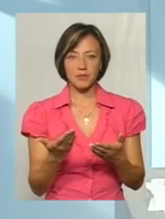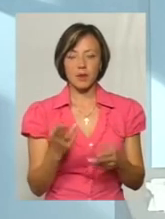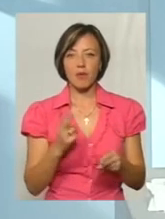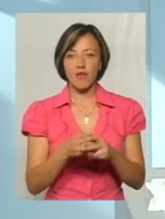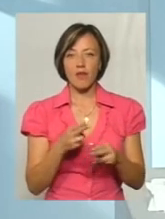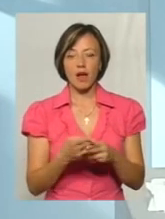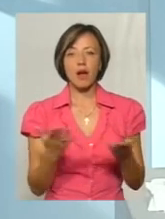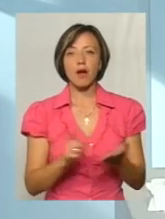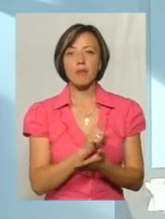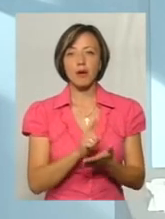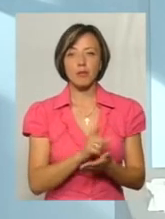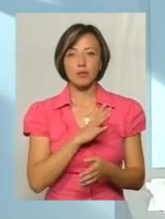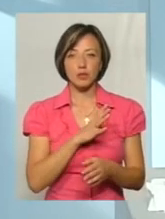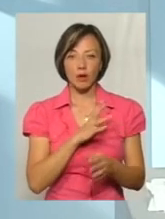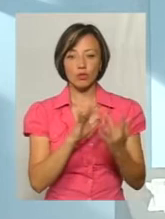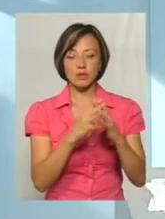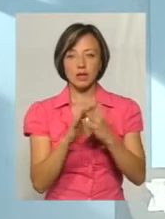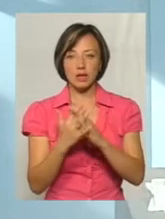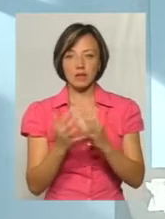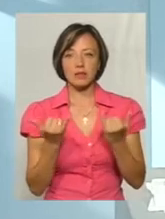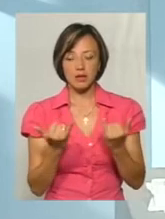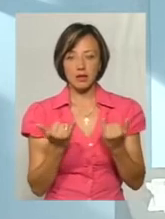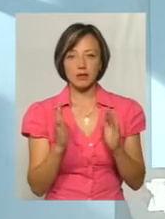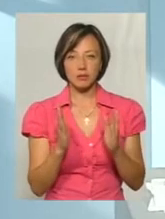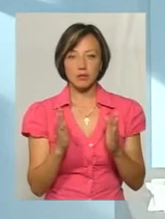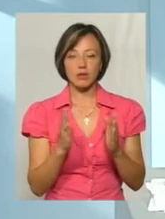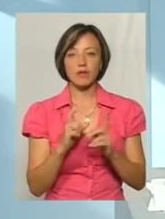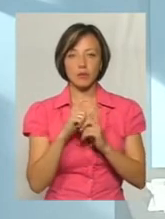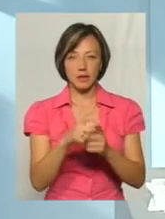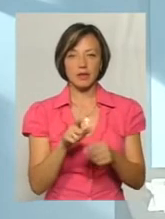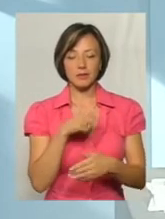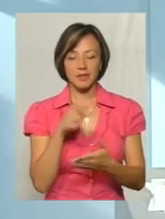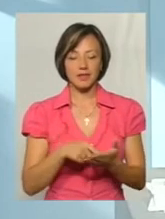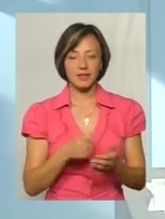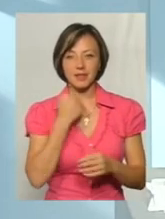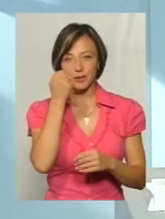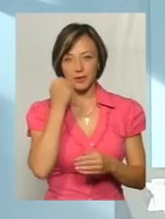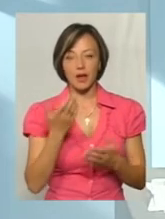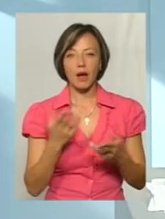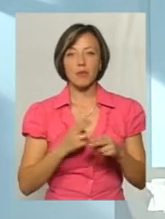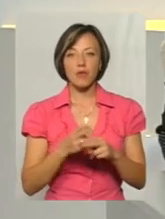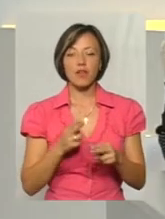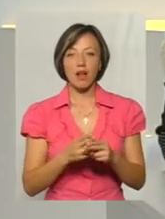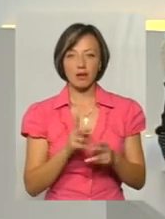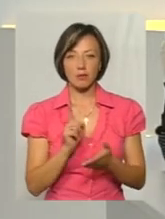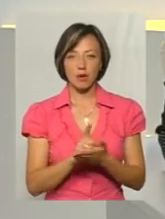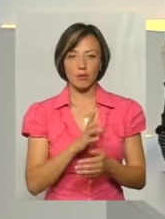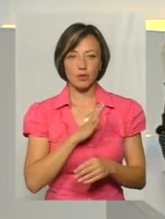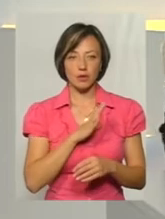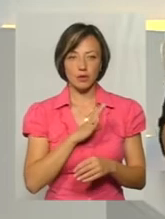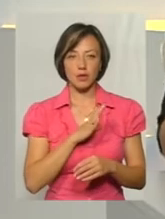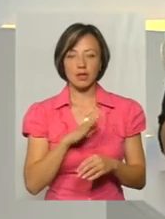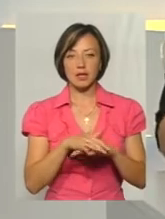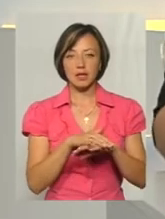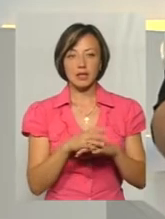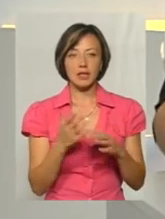профілактика, яка має бути на села? Добре, зараз ми вже відповідаємо на це питання. Дякую. Яка профілактика має бути на селах?